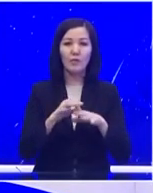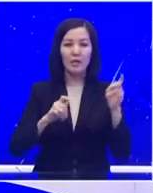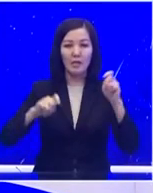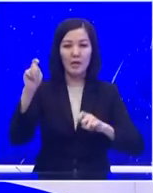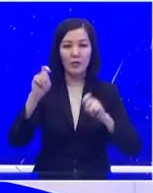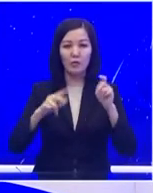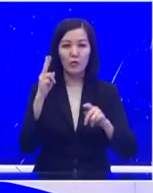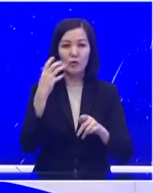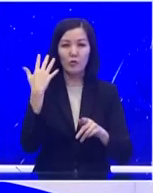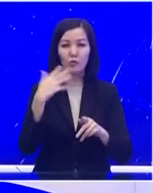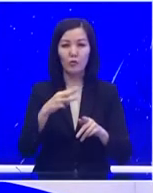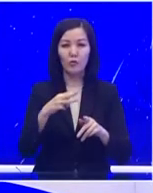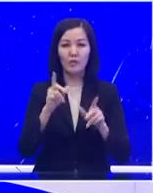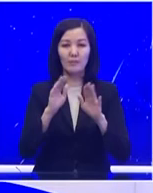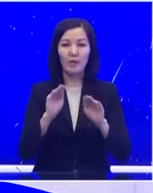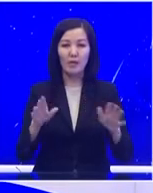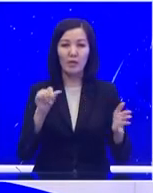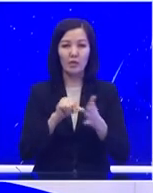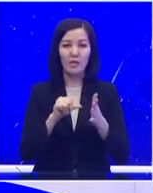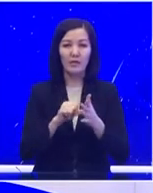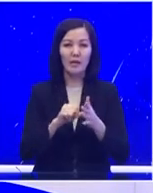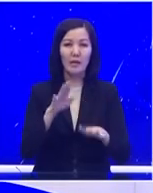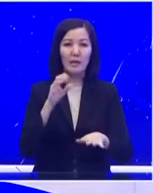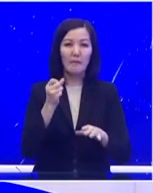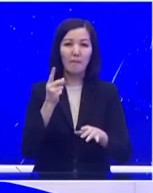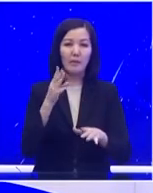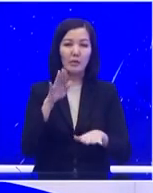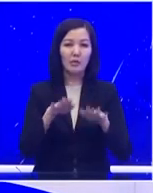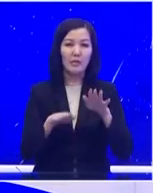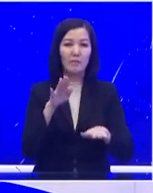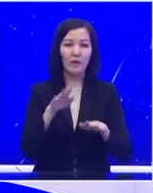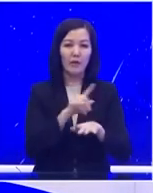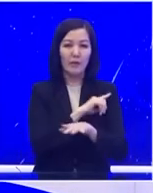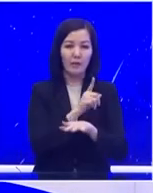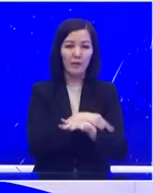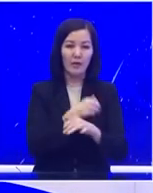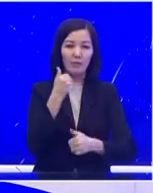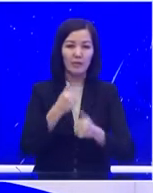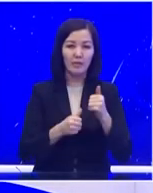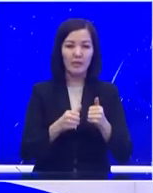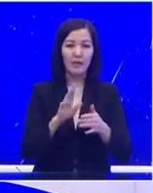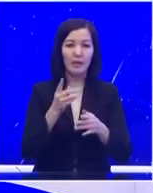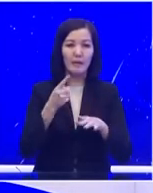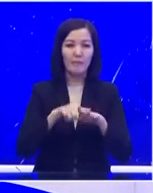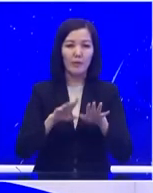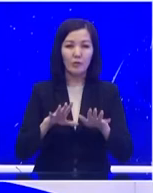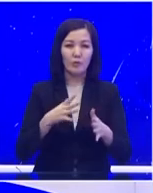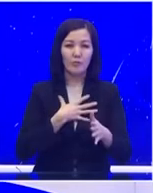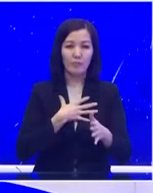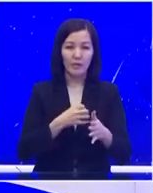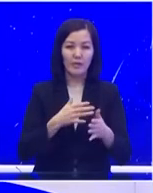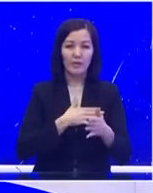өңірінен 200-ден аса балуан жиналды. Бірнеше салмақ дәрежесі бойынша күш қарымын сынады. Бас жүлде үшін барын